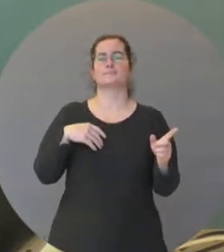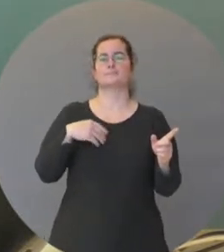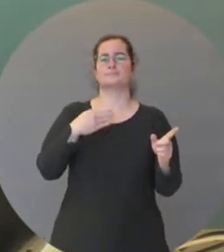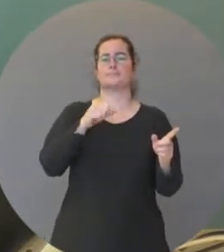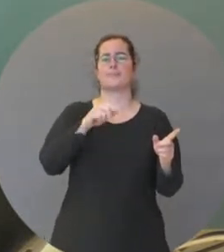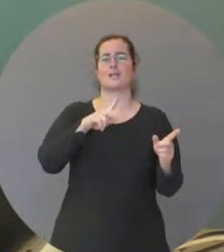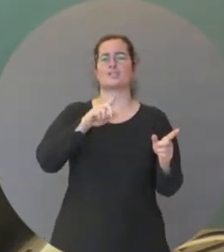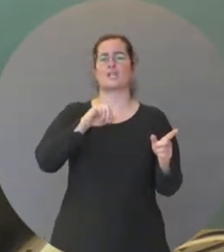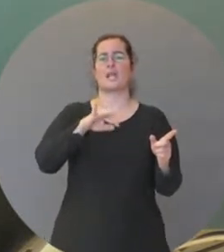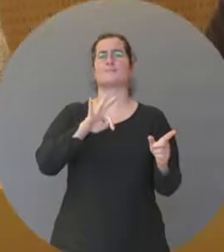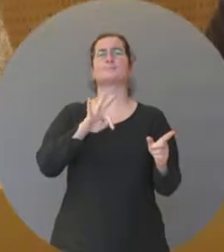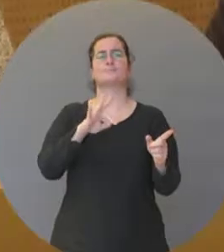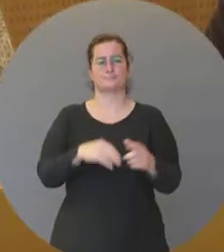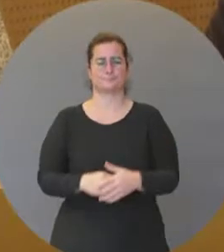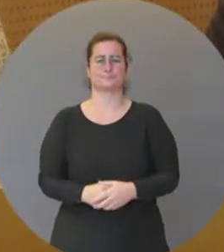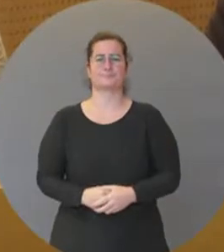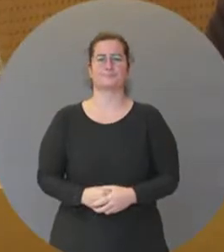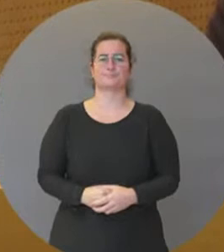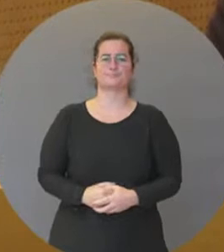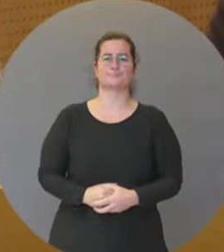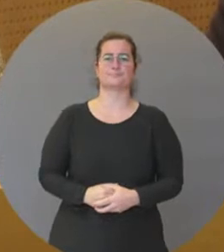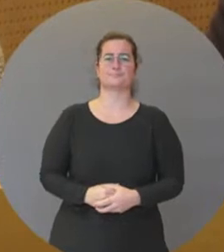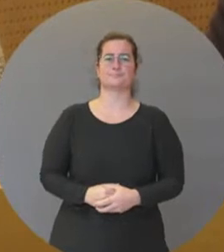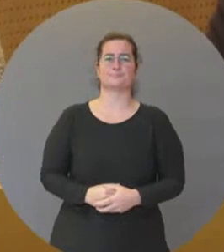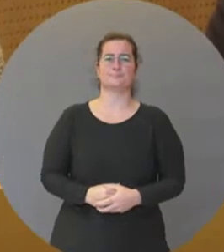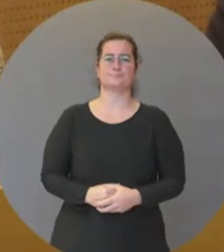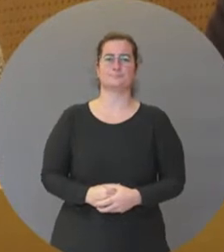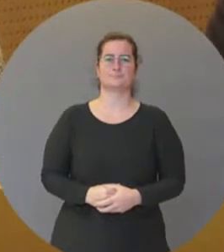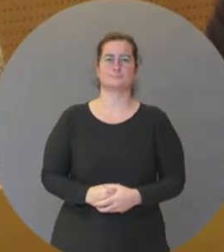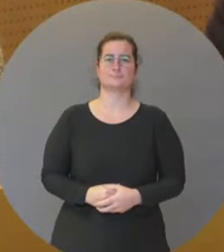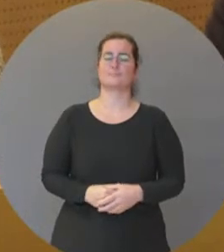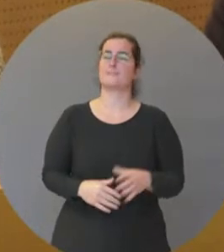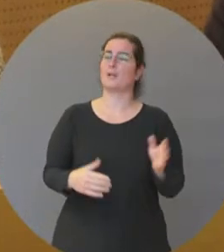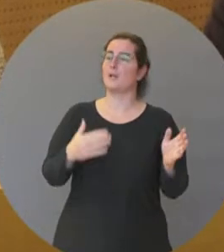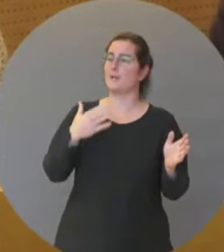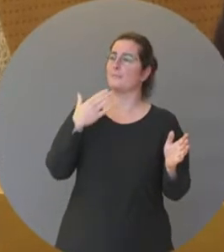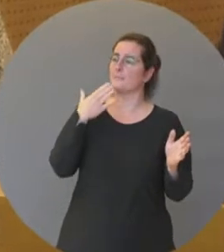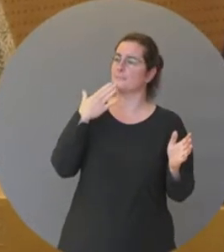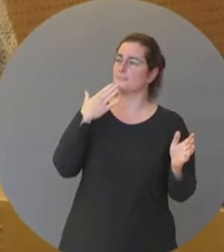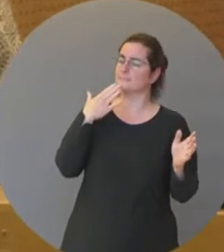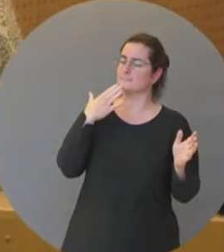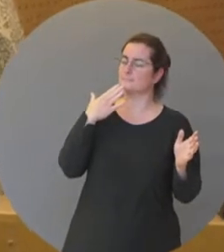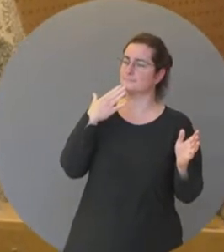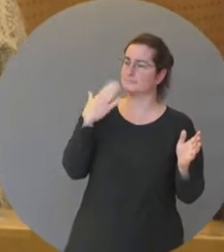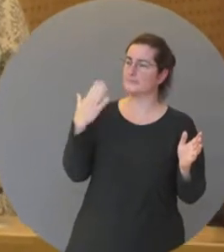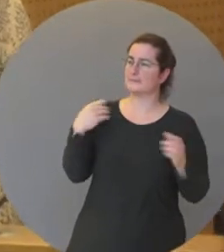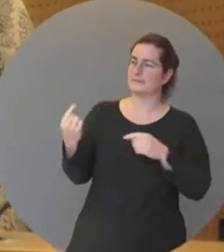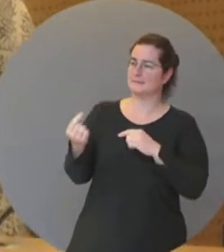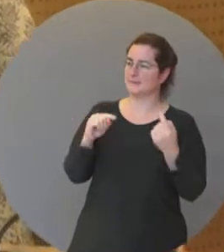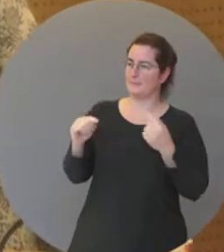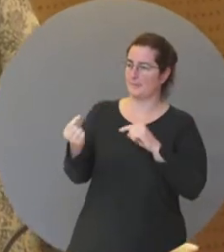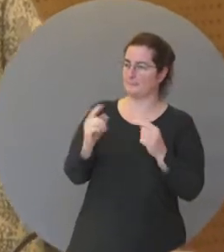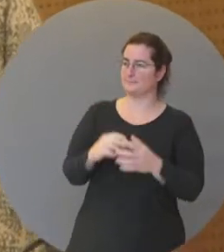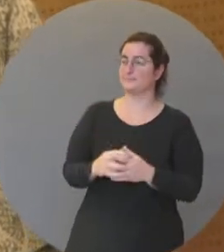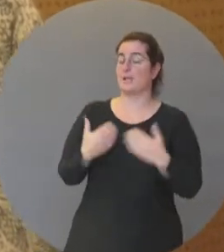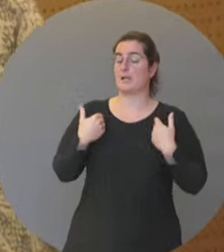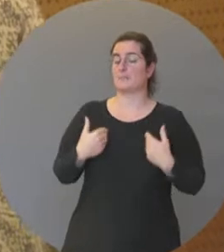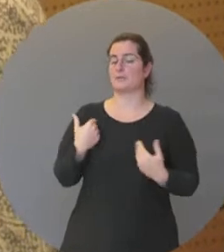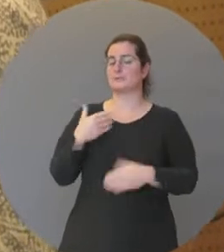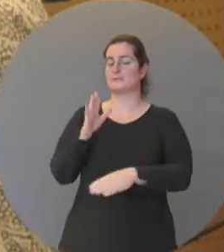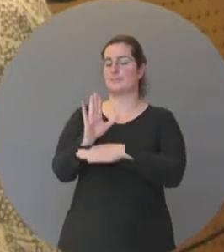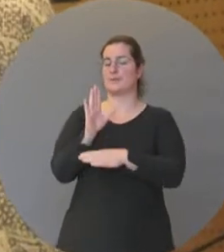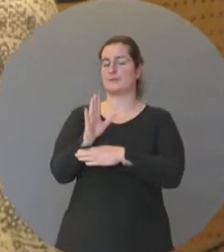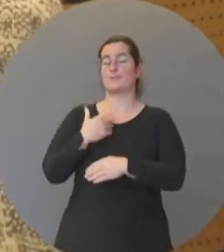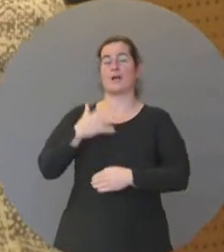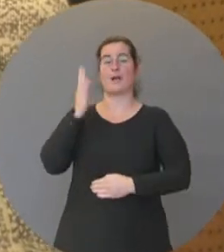merci monsieur le Président tout d'abord merci à Monsieur Moïse d'avoir soulevé ce débat moi je vais témoigner en tant que ancienne responsable d'un